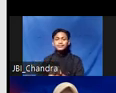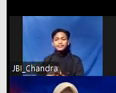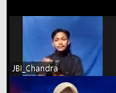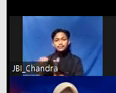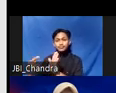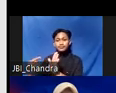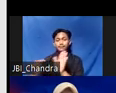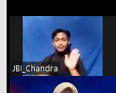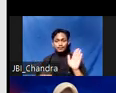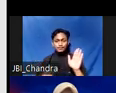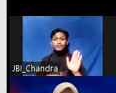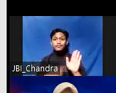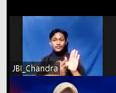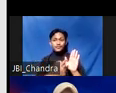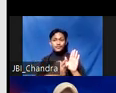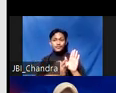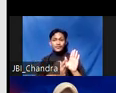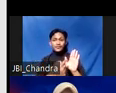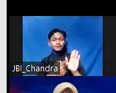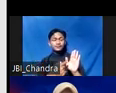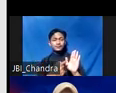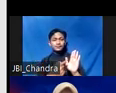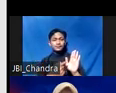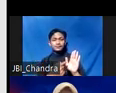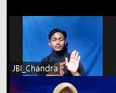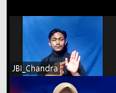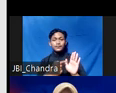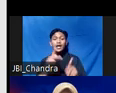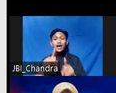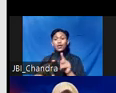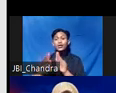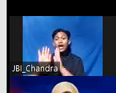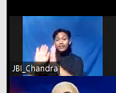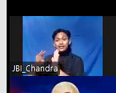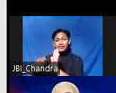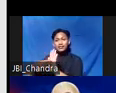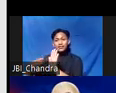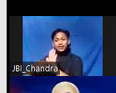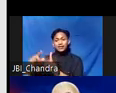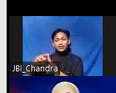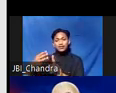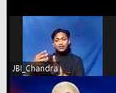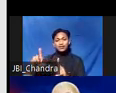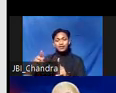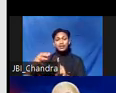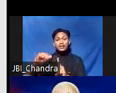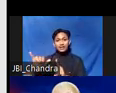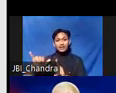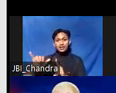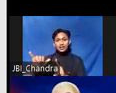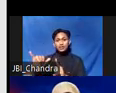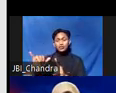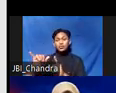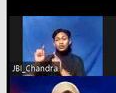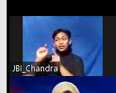tadi kalau di yang mendeley itu kan di bagian sini ya kalau di